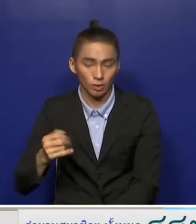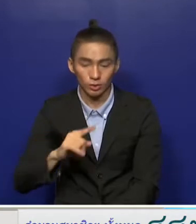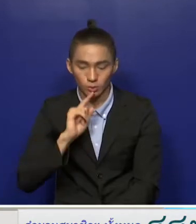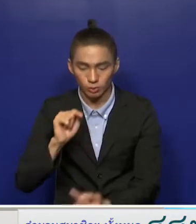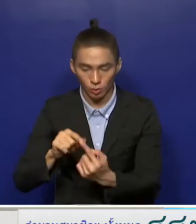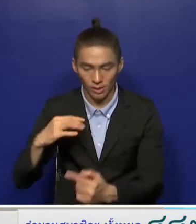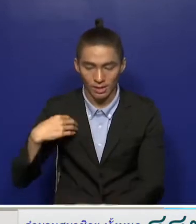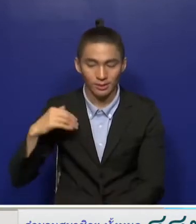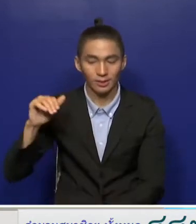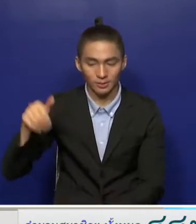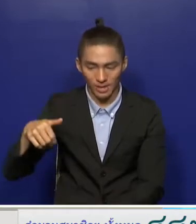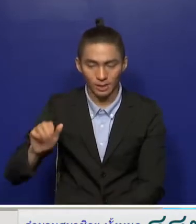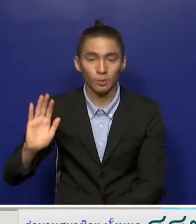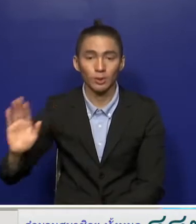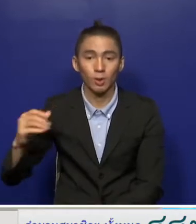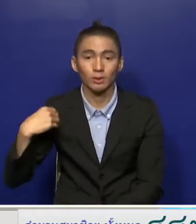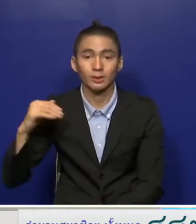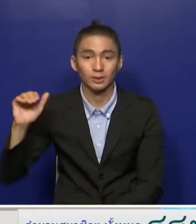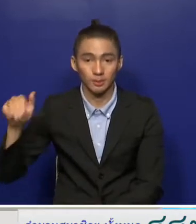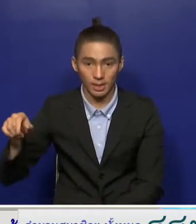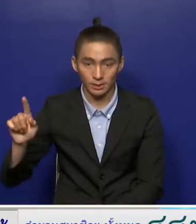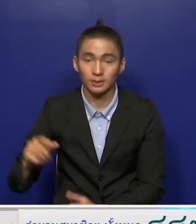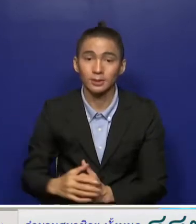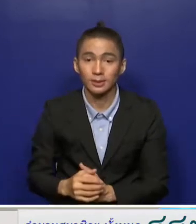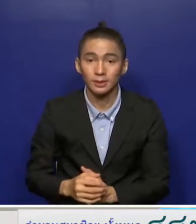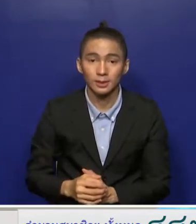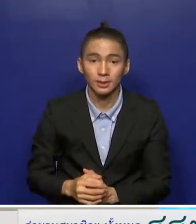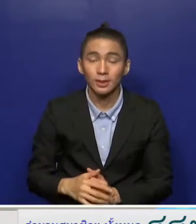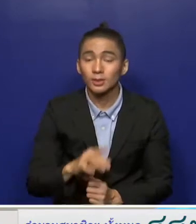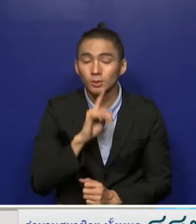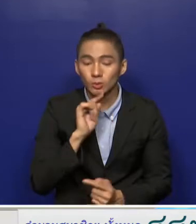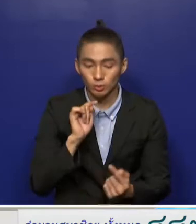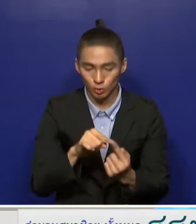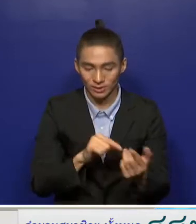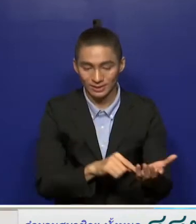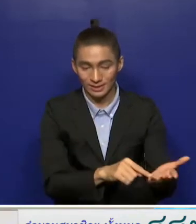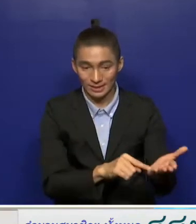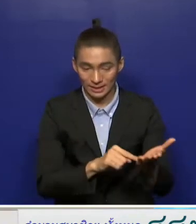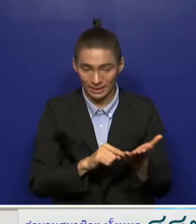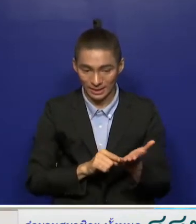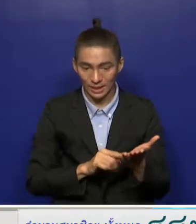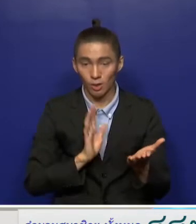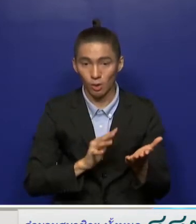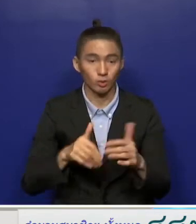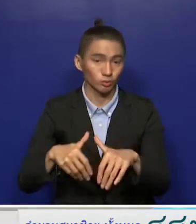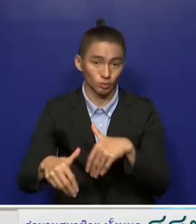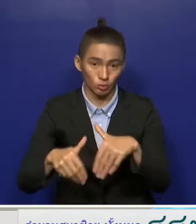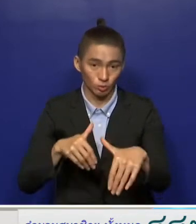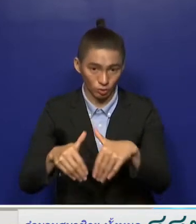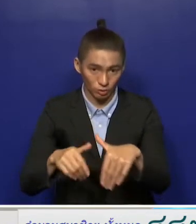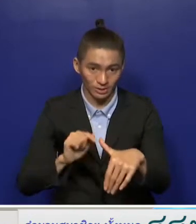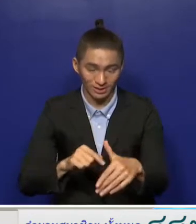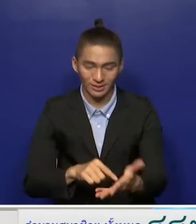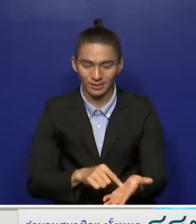องเทศบาลนะครับผมอยเรีนให้ทราบว่าการเสนอข้อบัญหัดของภาคประชาชนเนี่ยอาจจะ